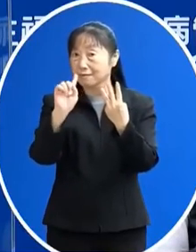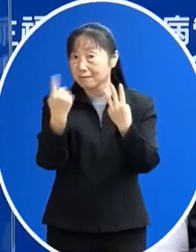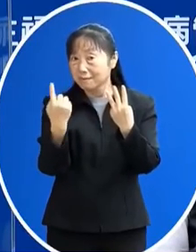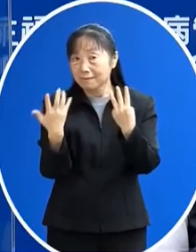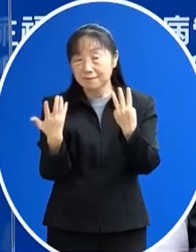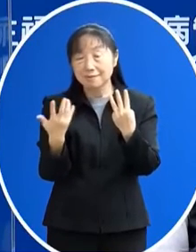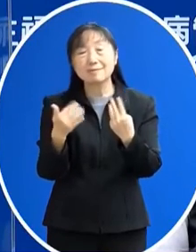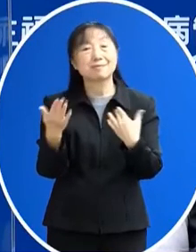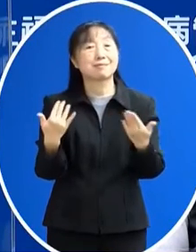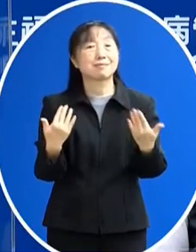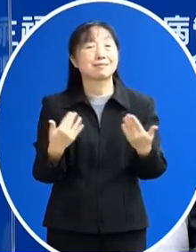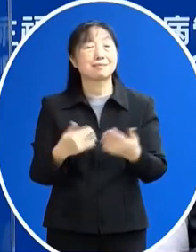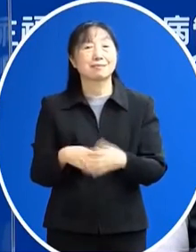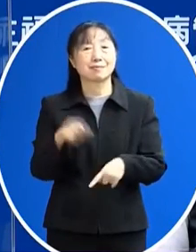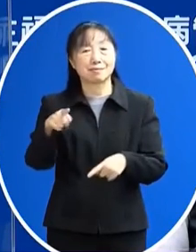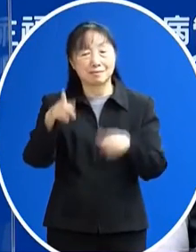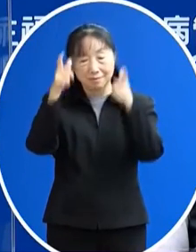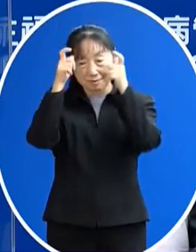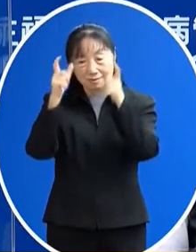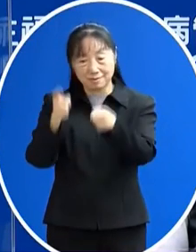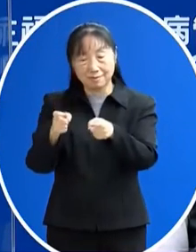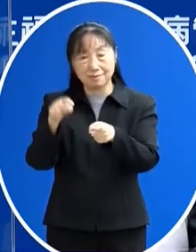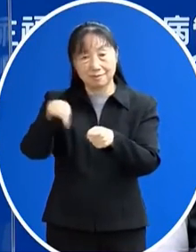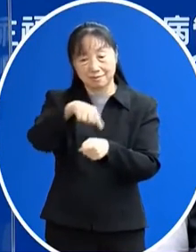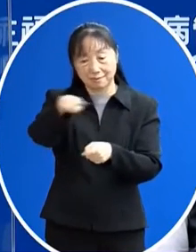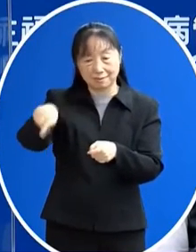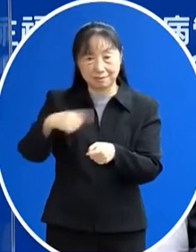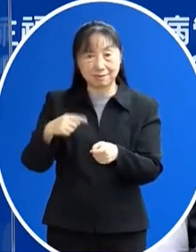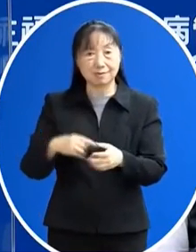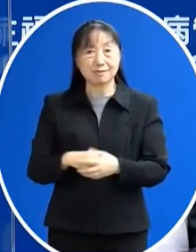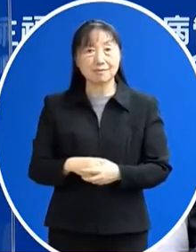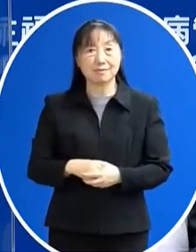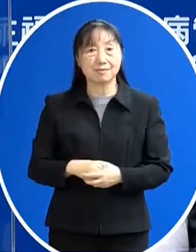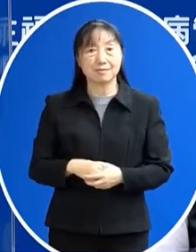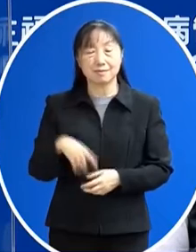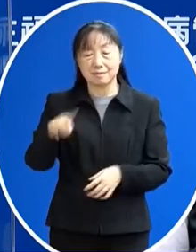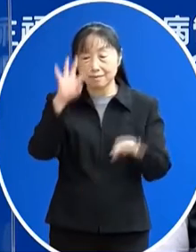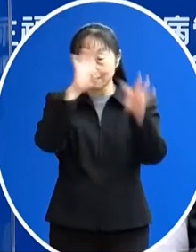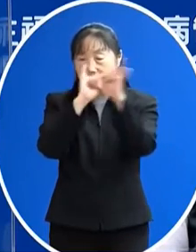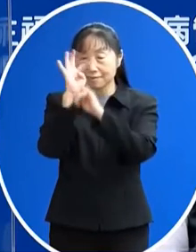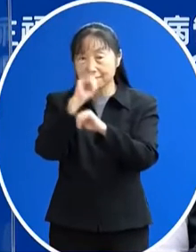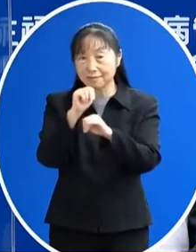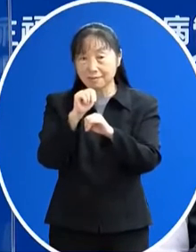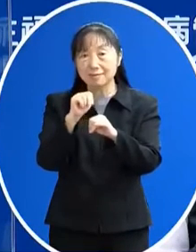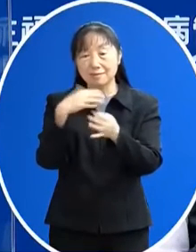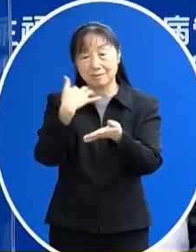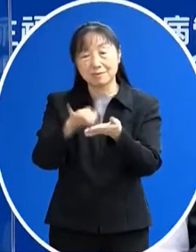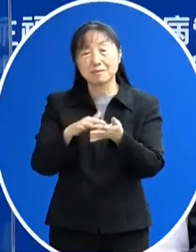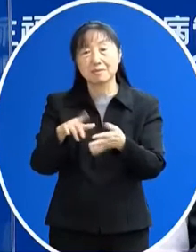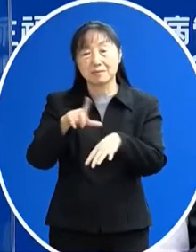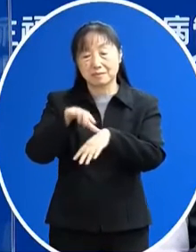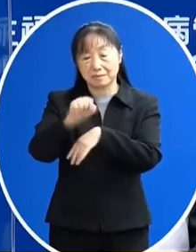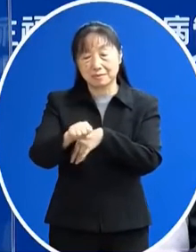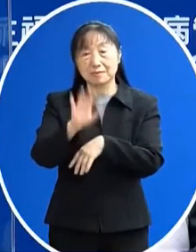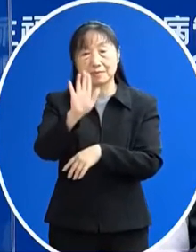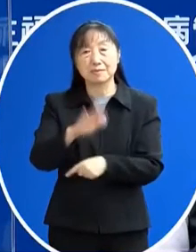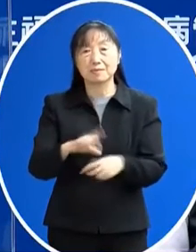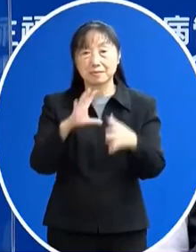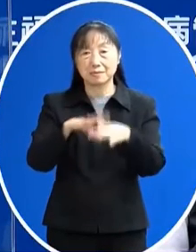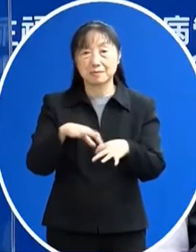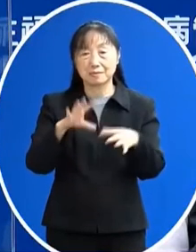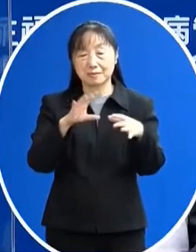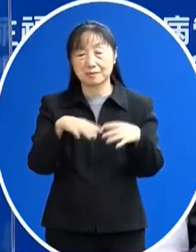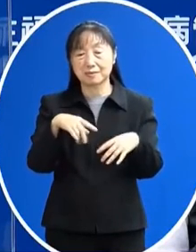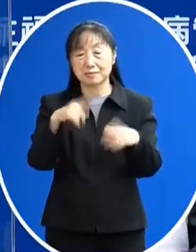很清楚高雄港这整体来讲在高雄的疫调做得算是很迅速，所以它的关联性都